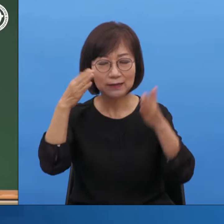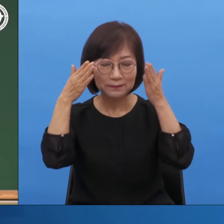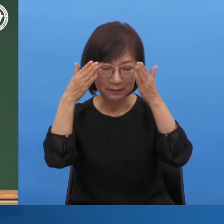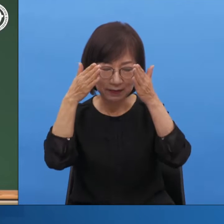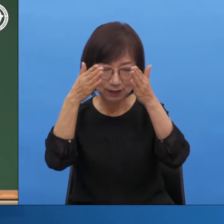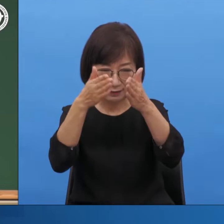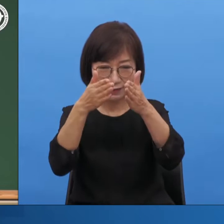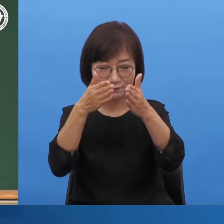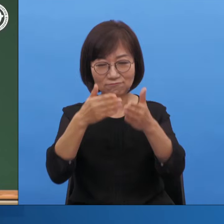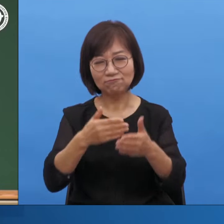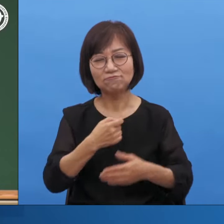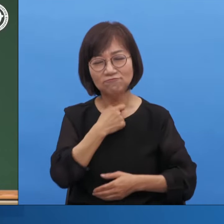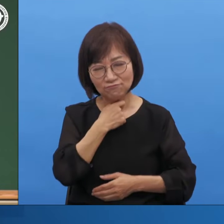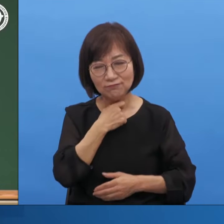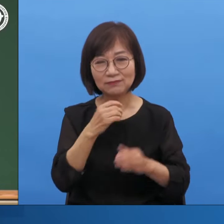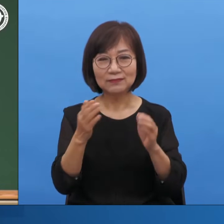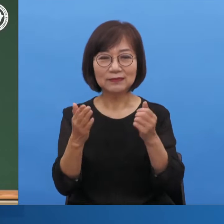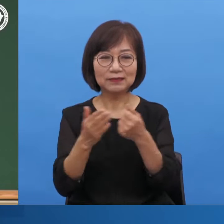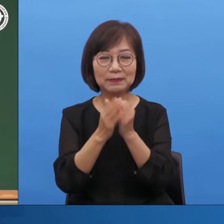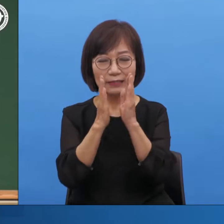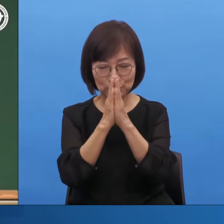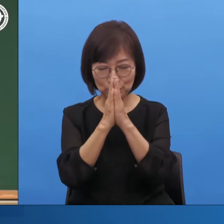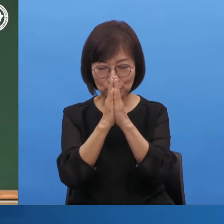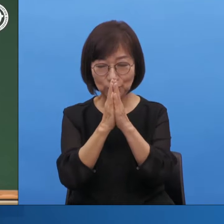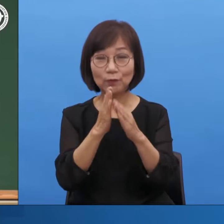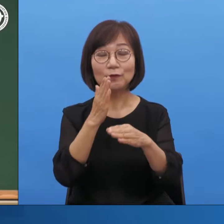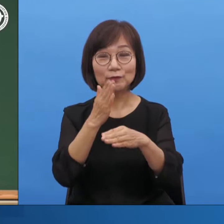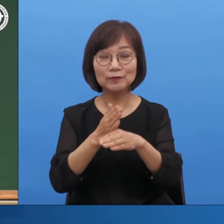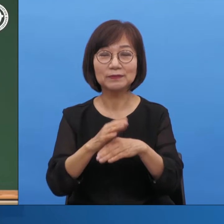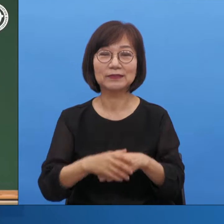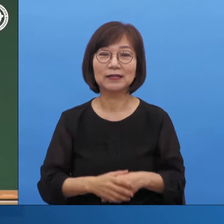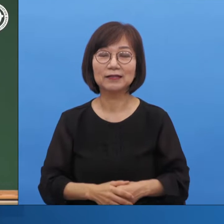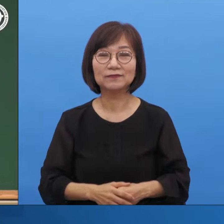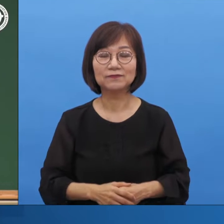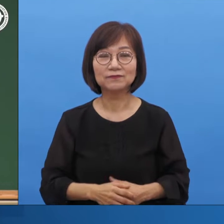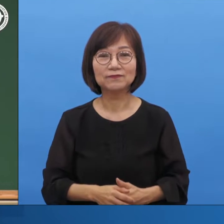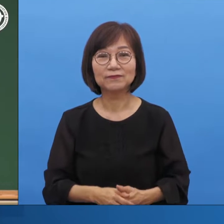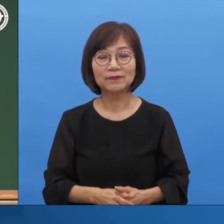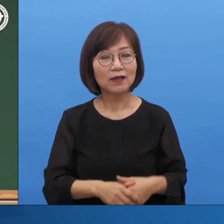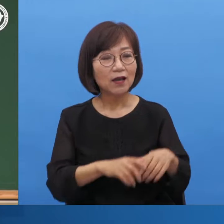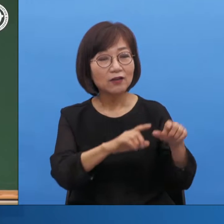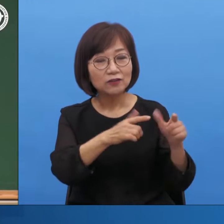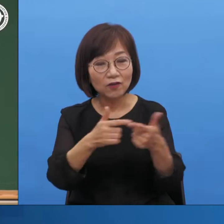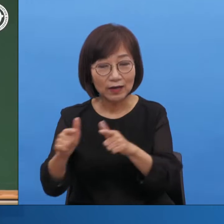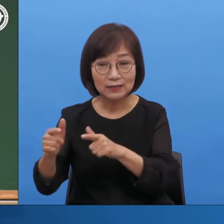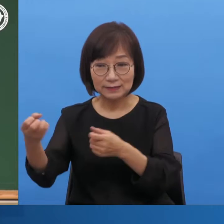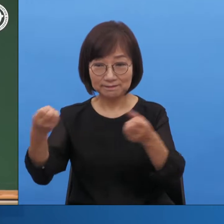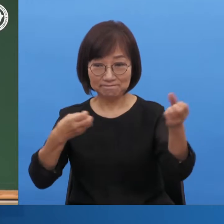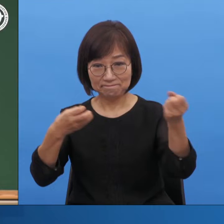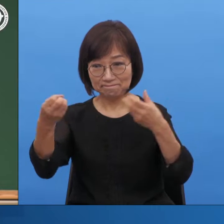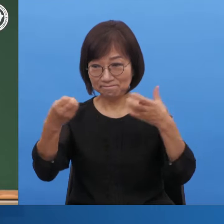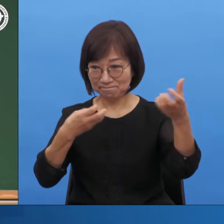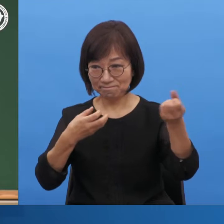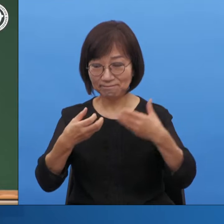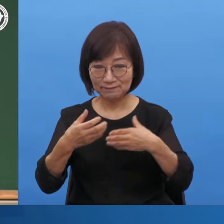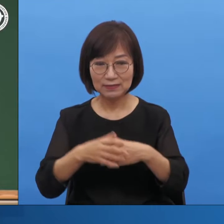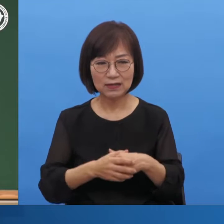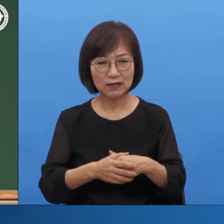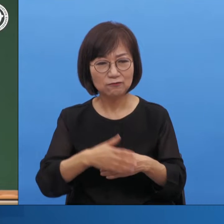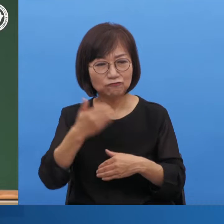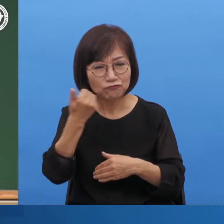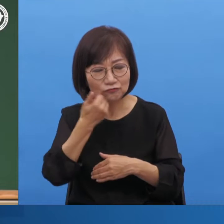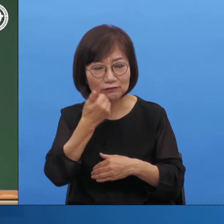가운데 있습니다. 이런 가운데 여러 가지 분분한 의견들이 나오고 있습니다. 질책하는